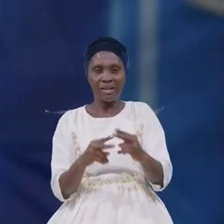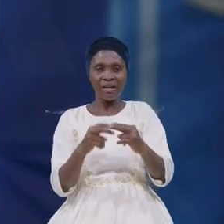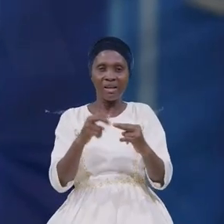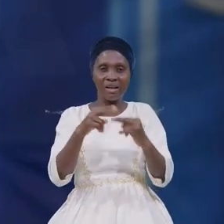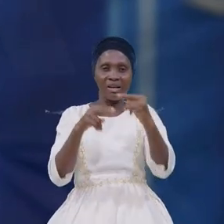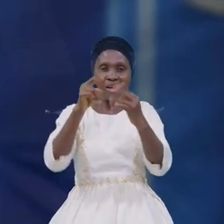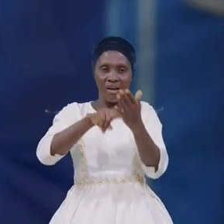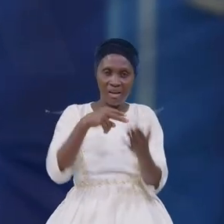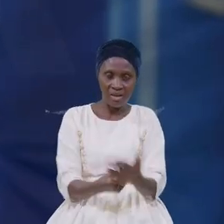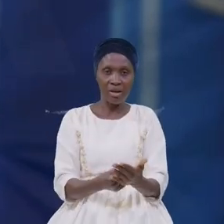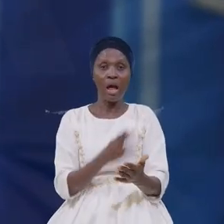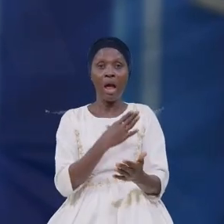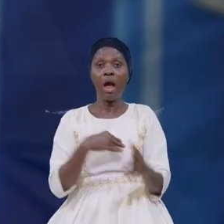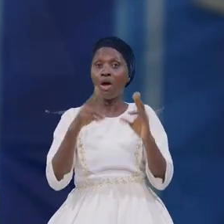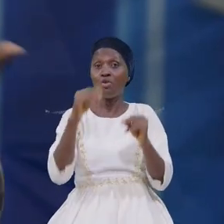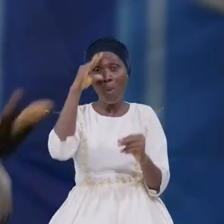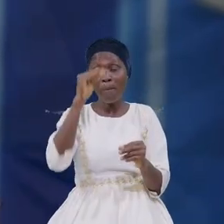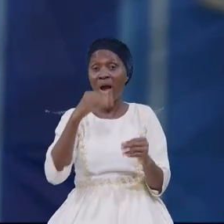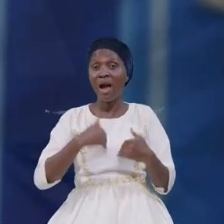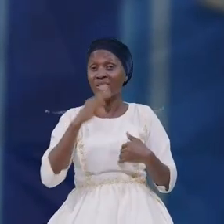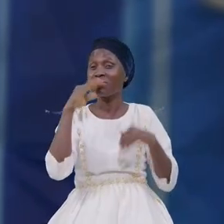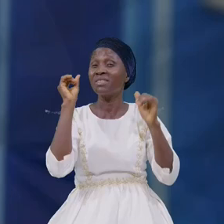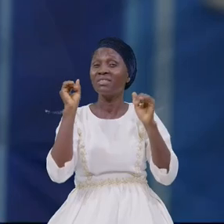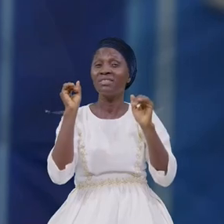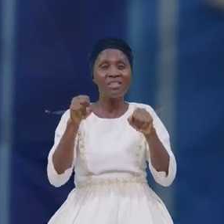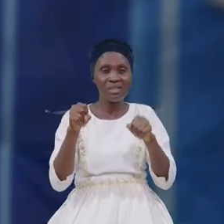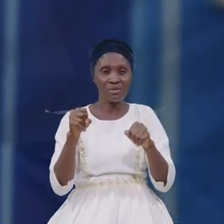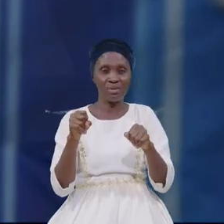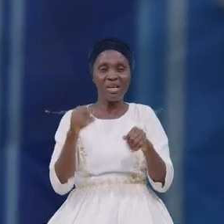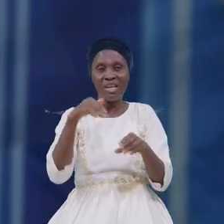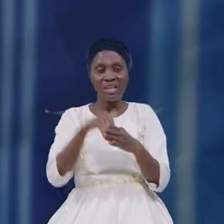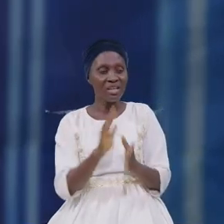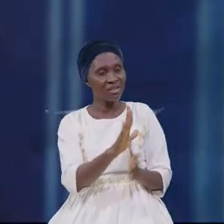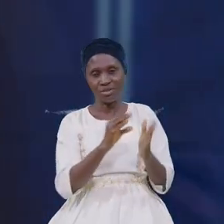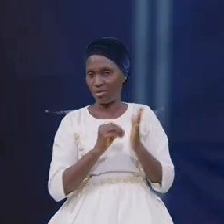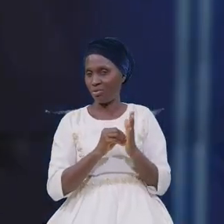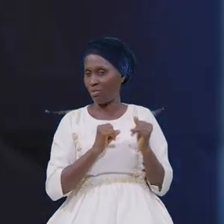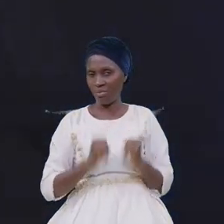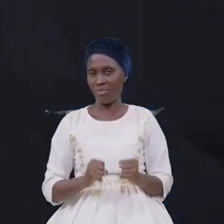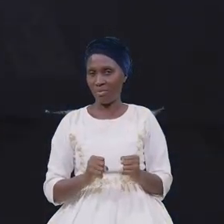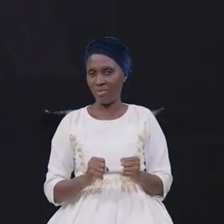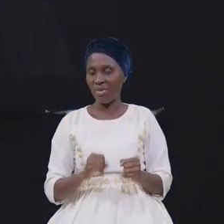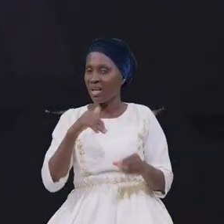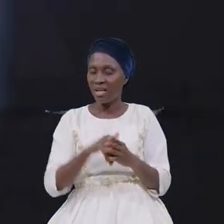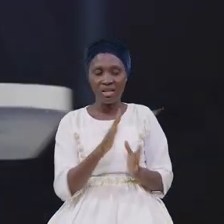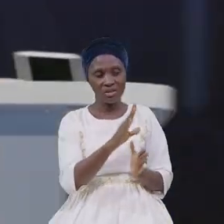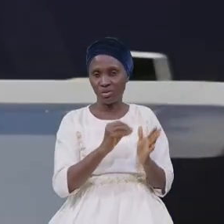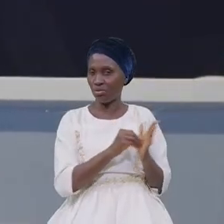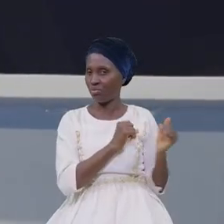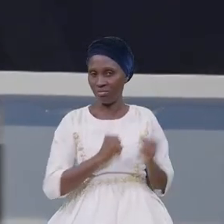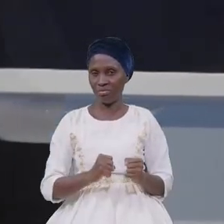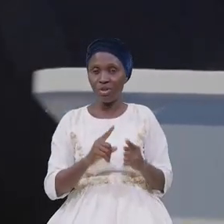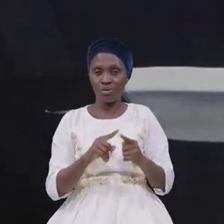Ils vont essayer de sortir et vont retomber. Il n'y a aucun homme qui puisse, par ses propres